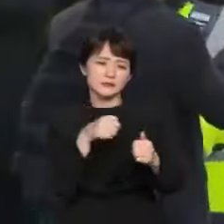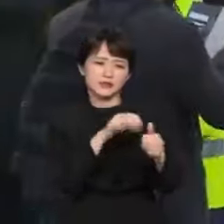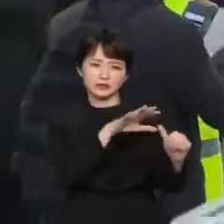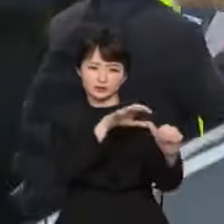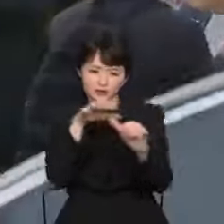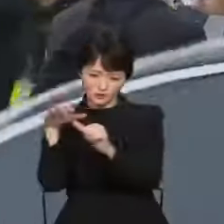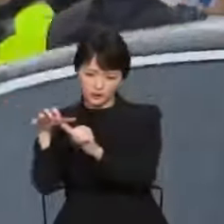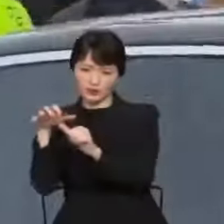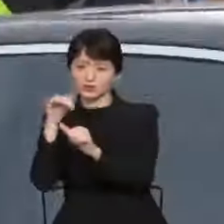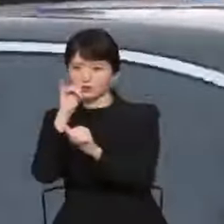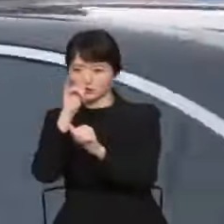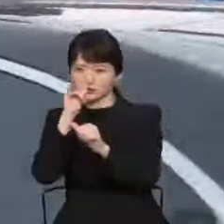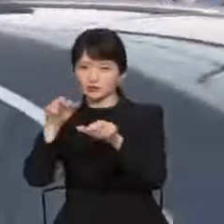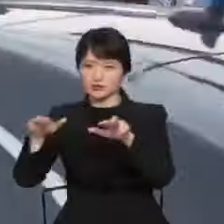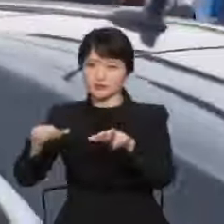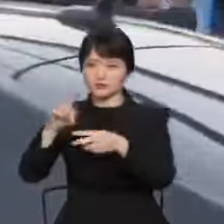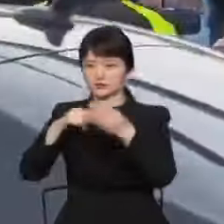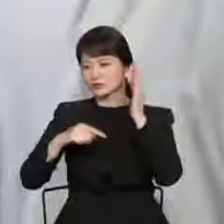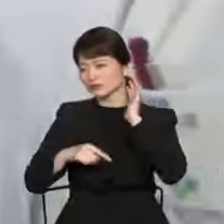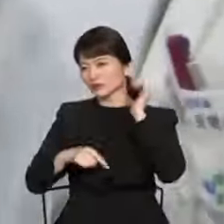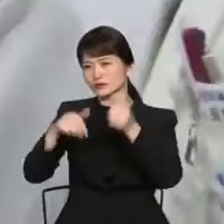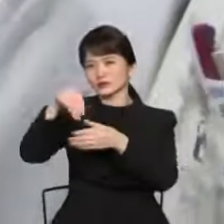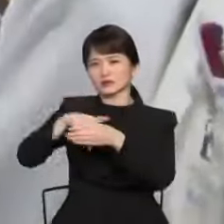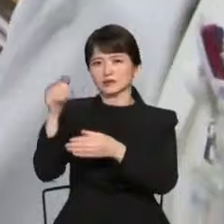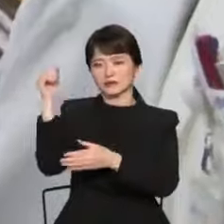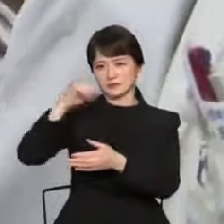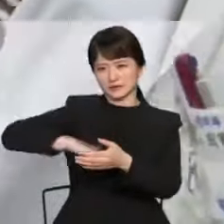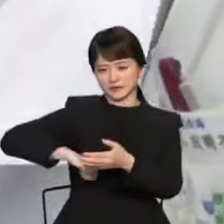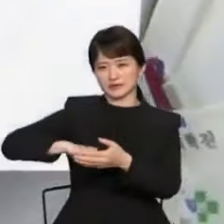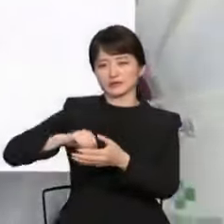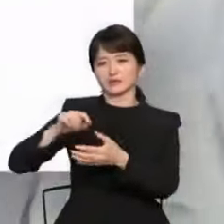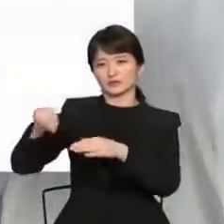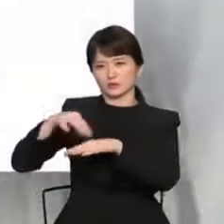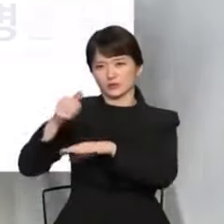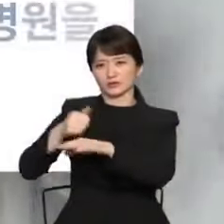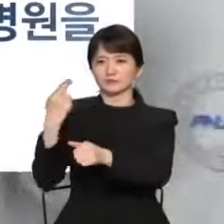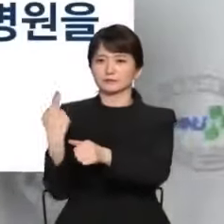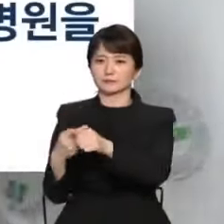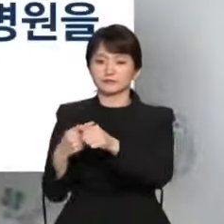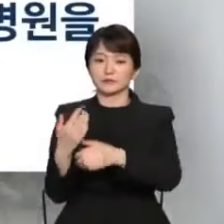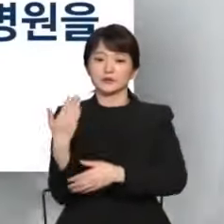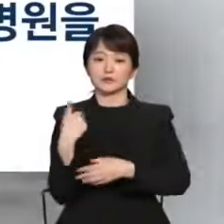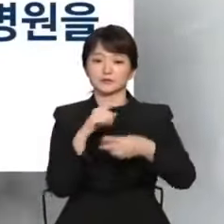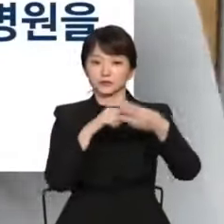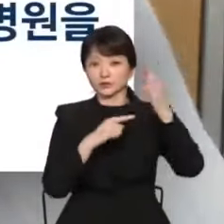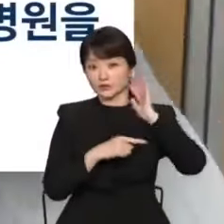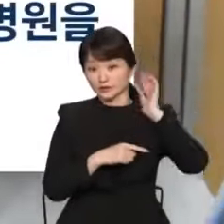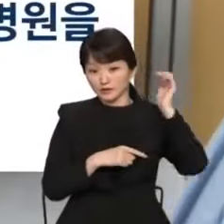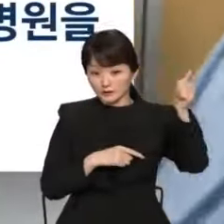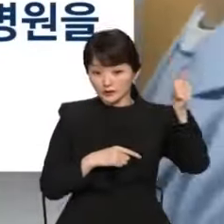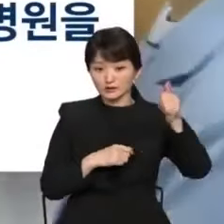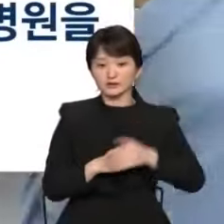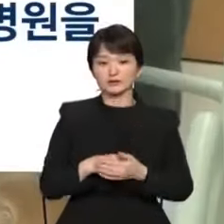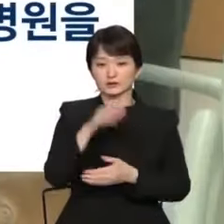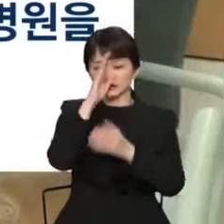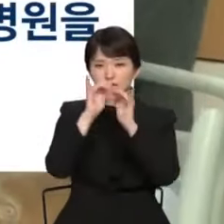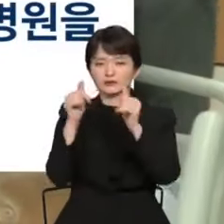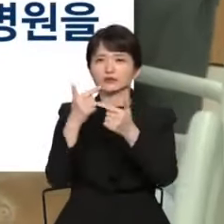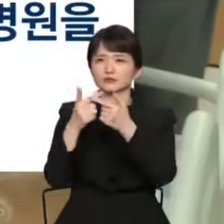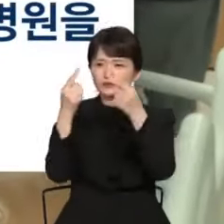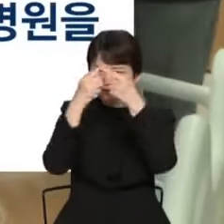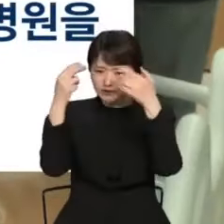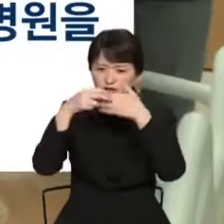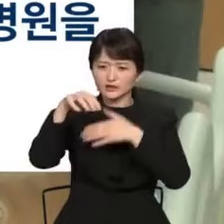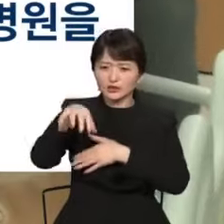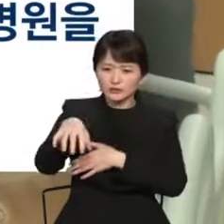이번 총선의 반칙왕이라고 꼬집었습니다. 앞서 윤석열 대통령은 그간 환자들이 부산대병원 권역외상센터